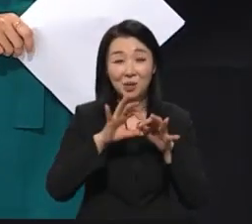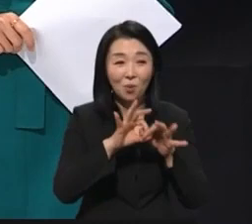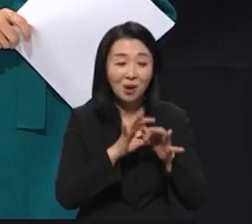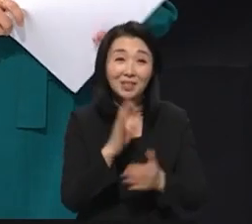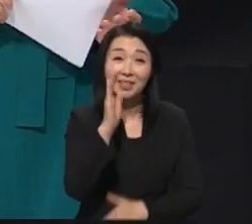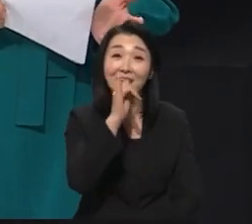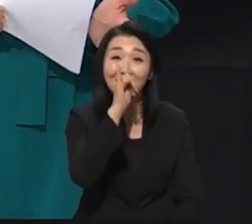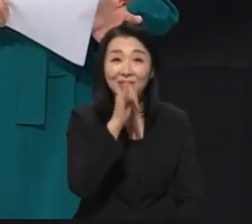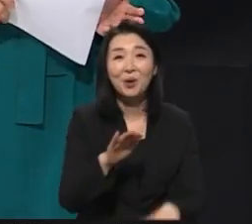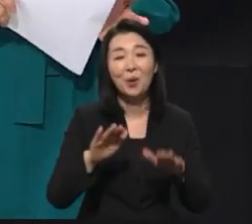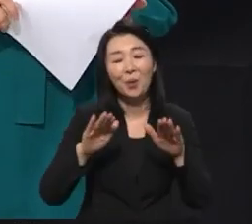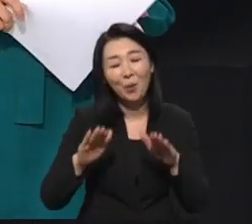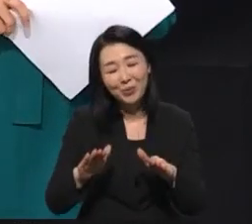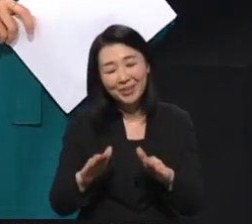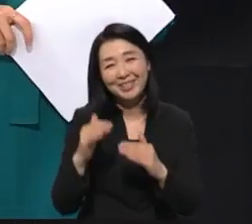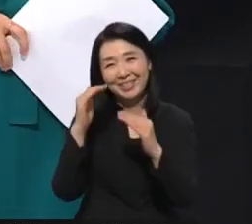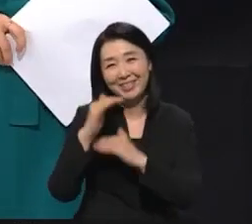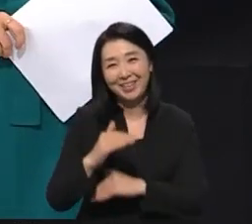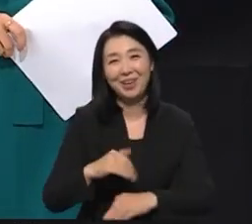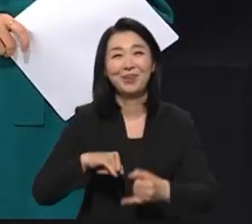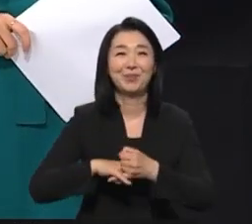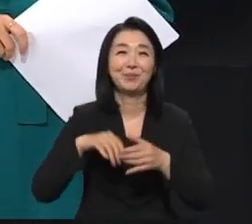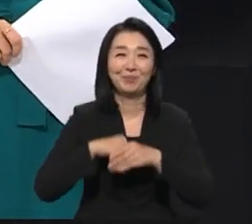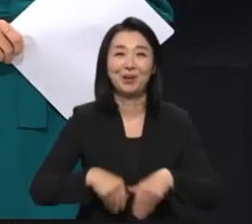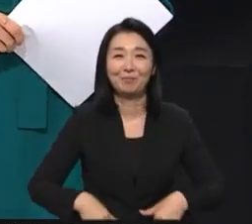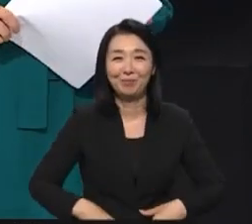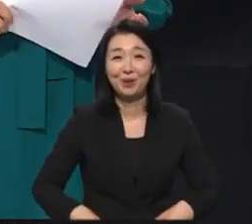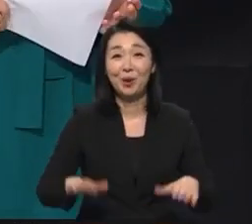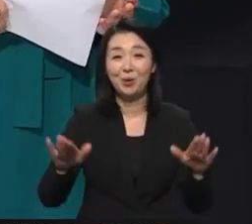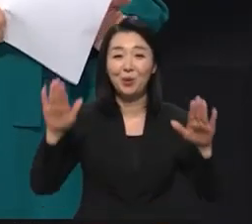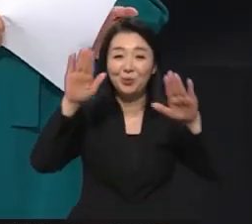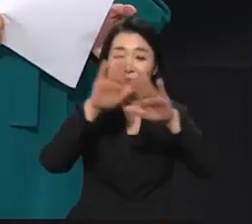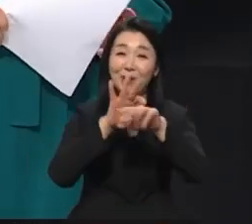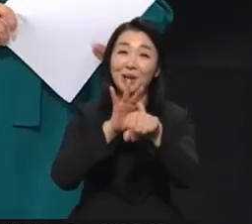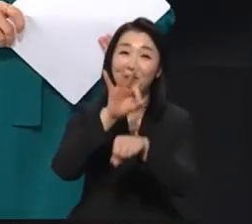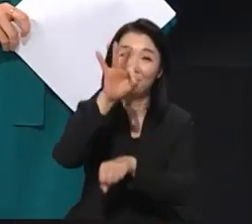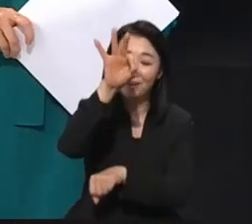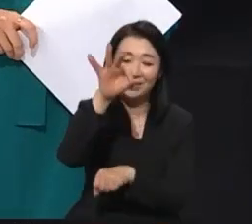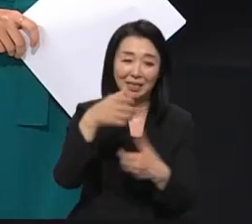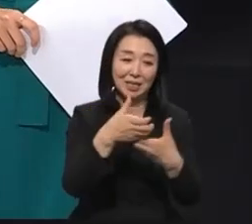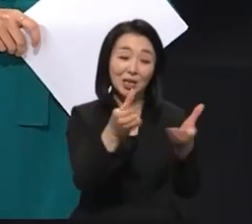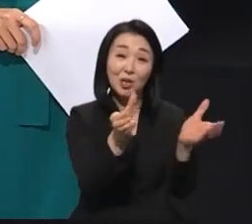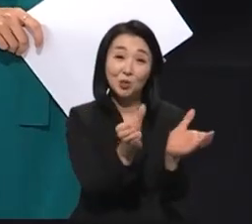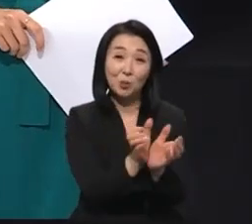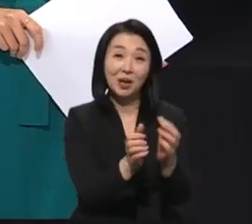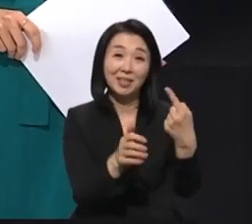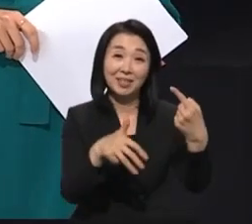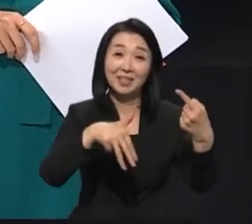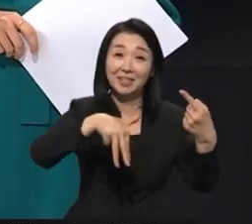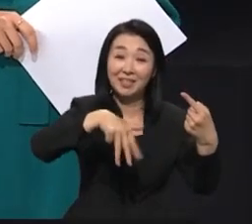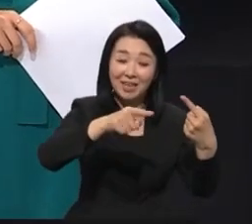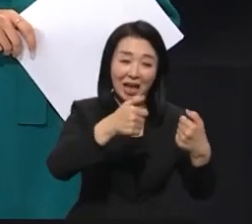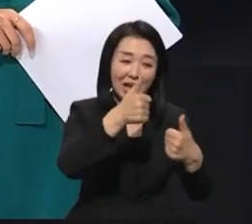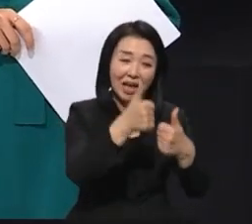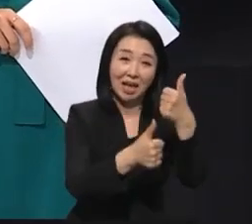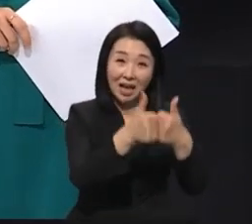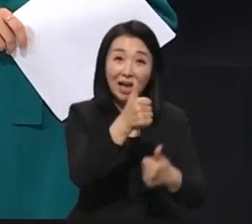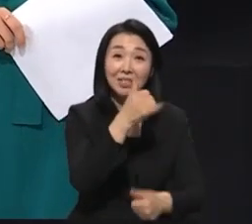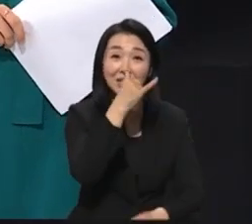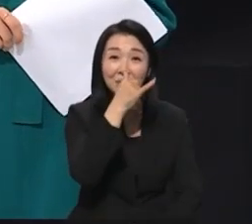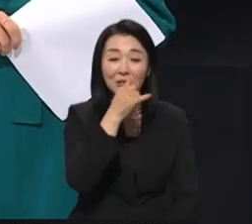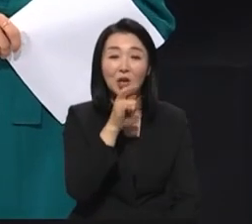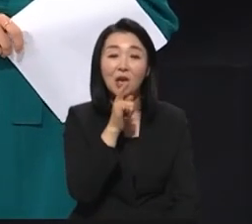다루지만 오늘만큼은이 소식 절대 빠질 수 없죠 오늘 밤 10시 조별리그 1차전을 앞두고 카타르